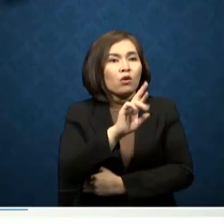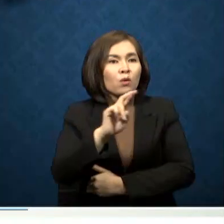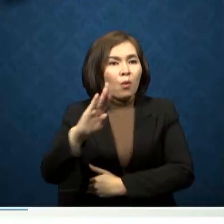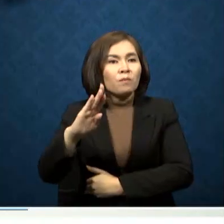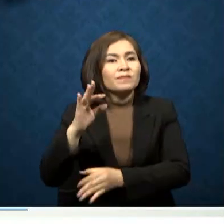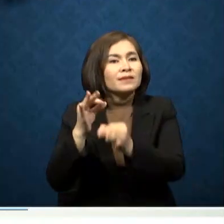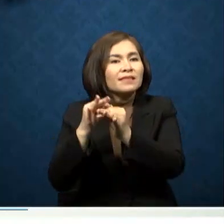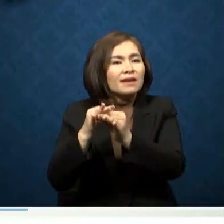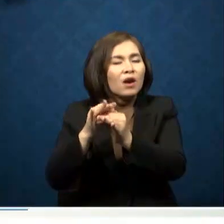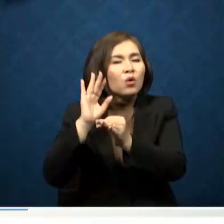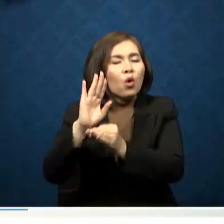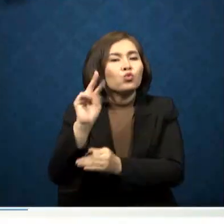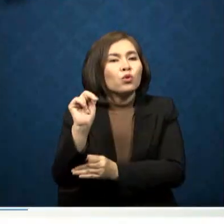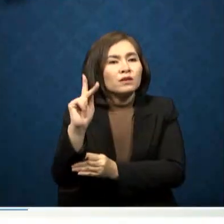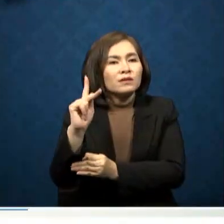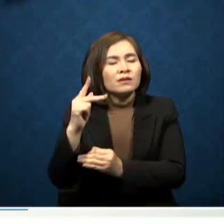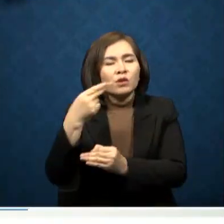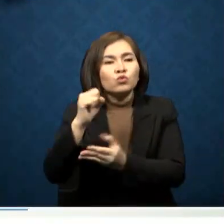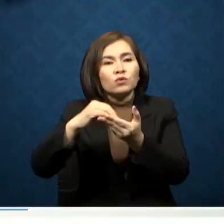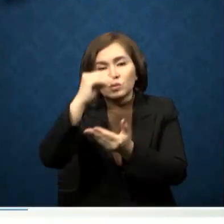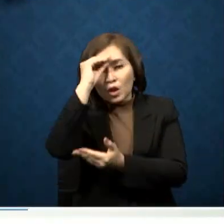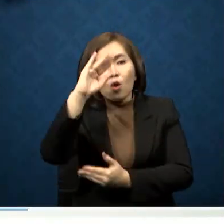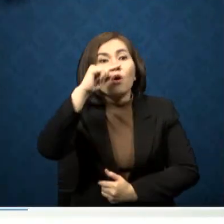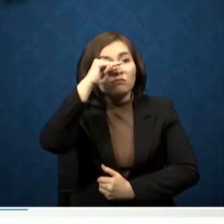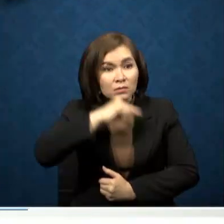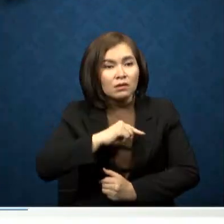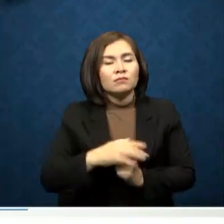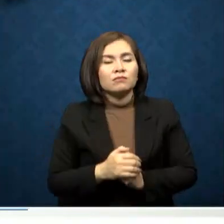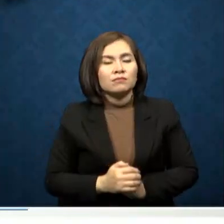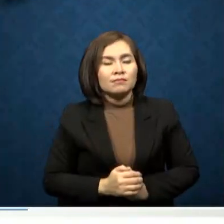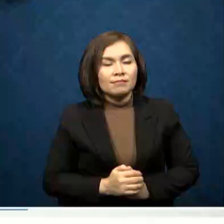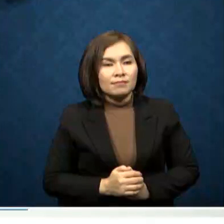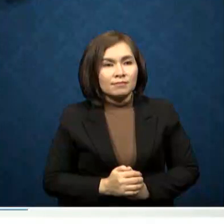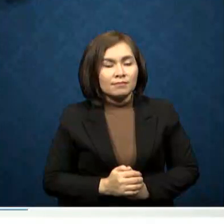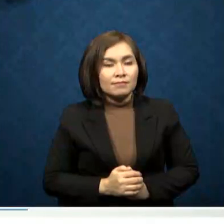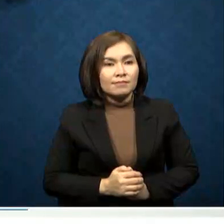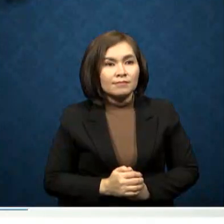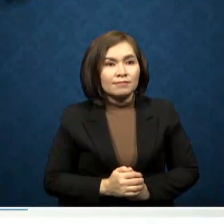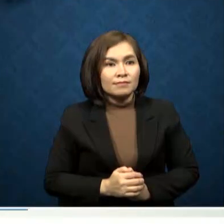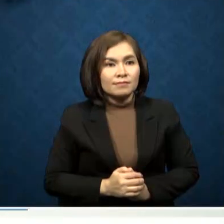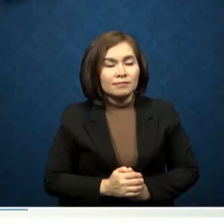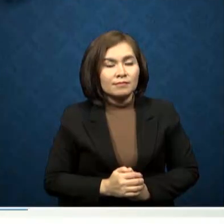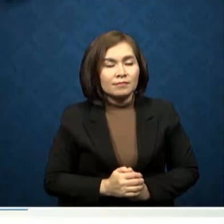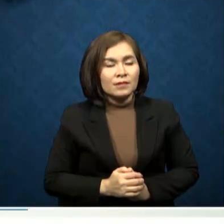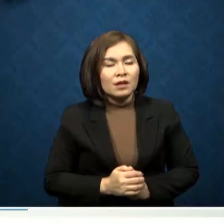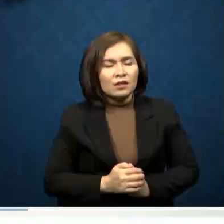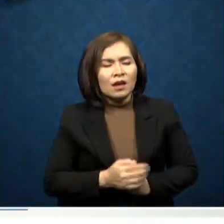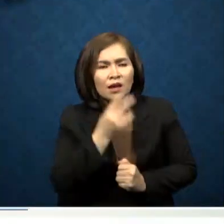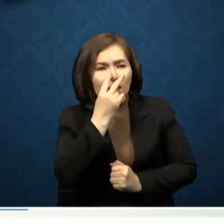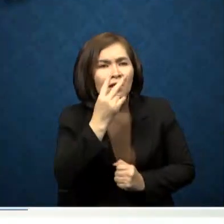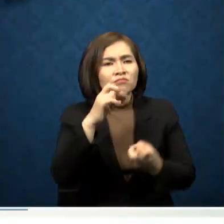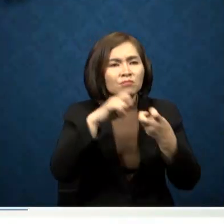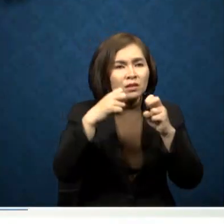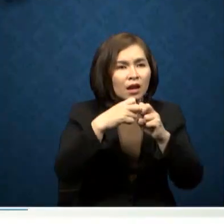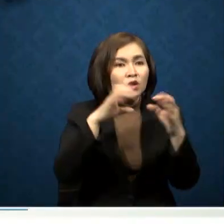นะของประเทศไทยเนี่ยนะซึ่งมีผลต่อการศึกษาระบบธนาคารหน่วยกิจรวมถึงปัญหาการดำเนินการ